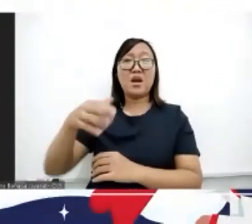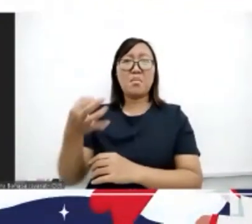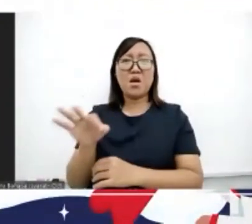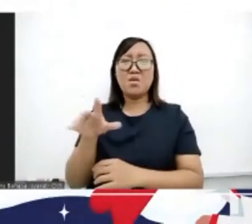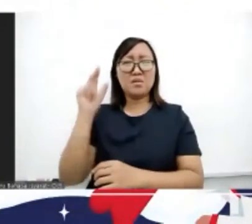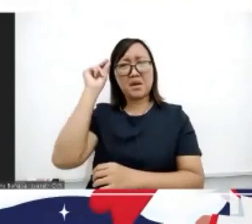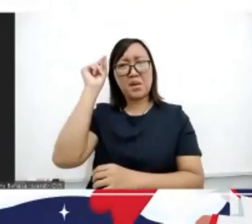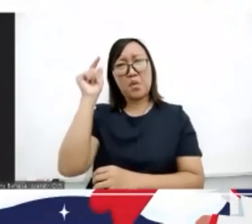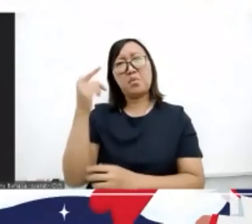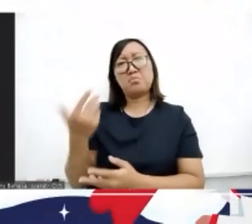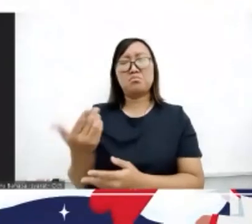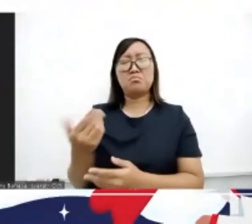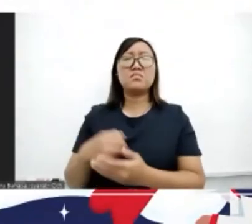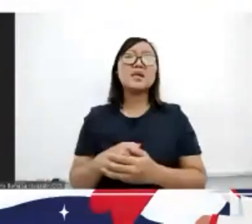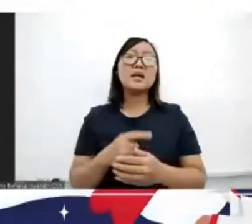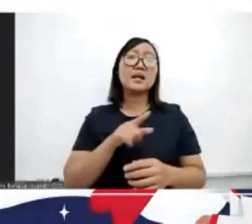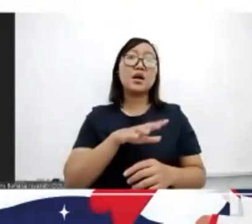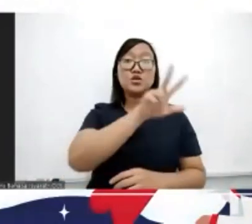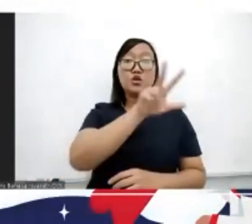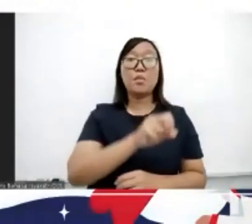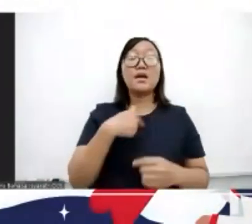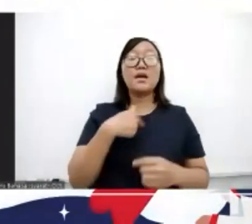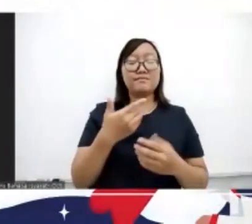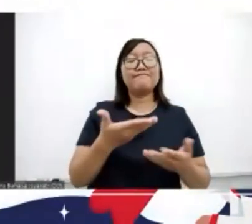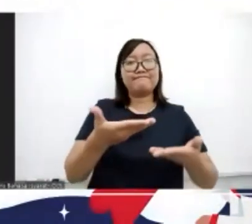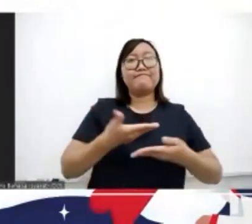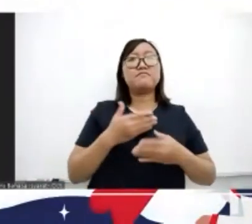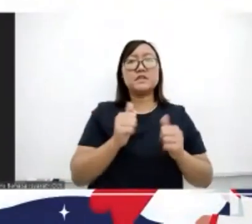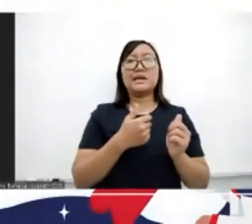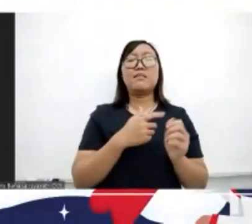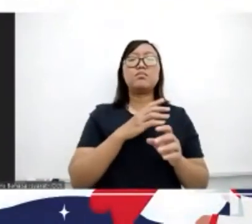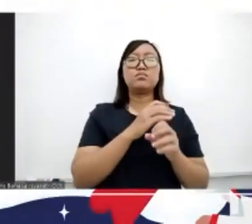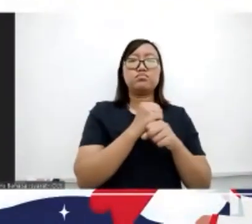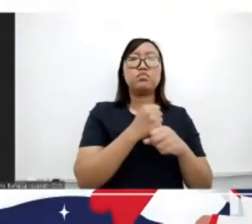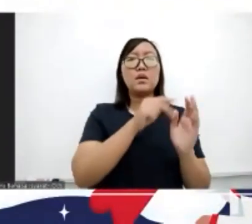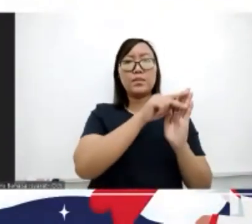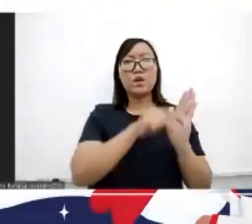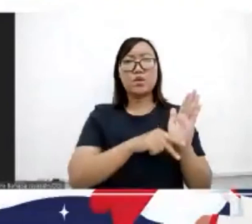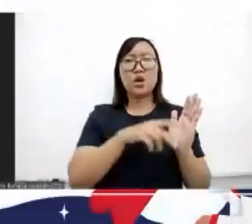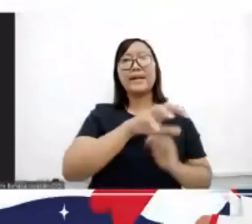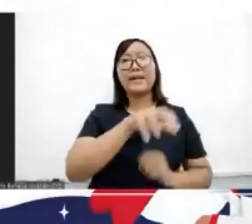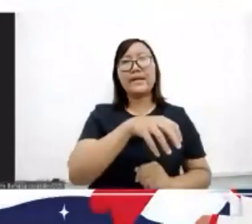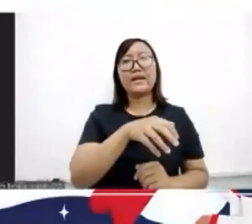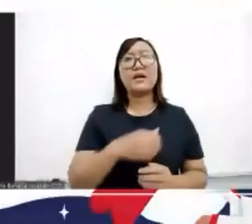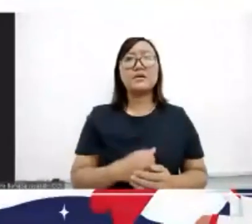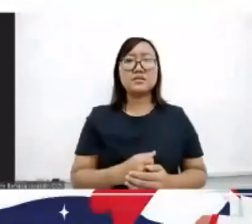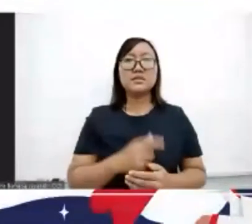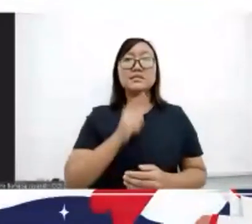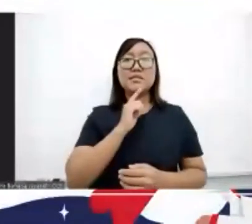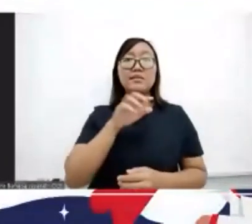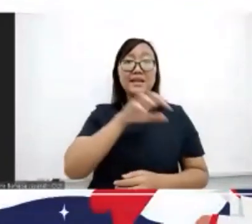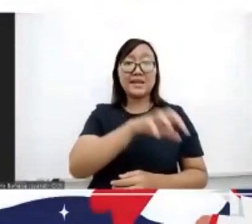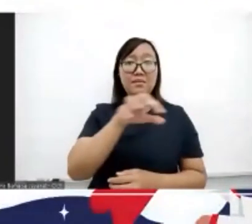mereka welcome dengan benar adanya Jadi mungkin ini karena kebutuhan-kebutuhan yang berbeda tadi di tiap daerah